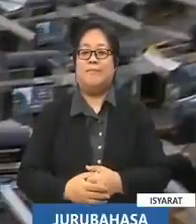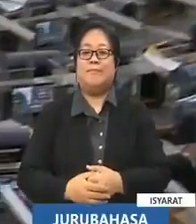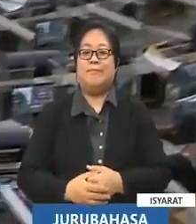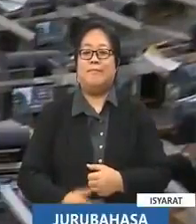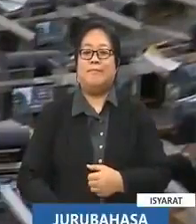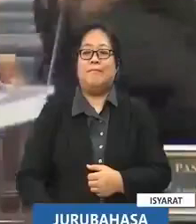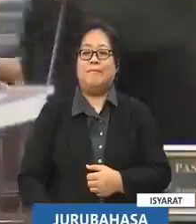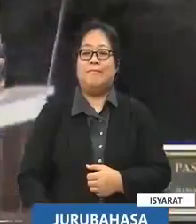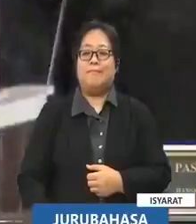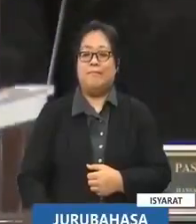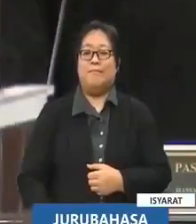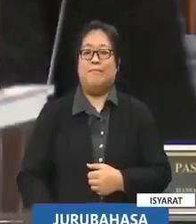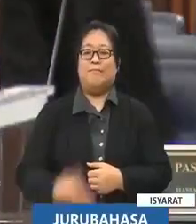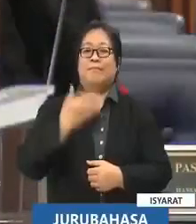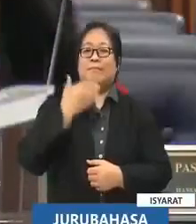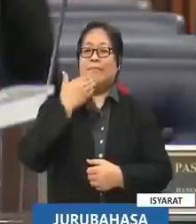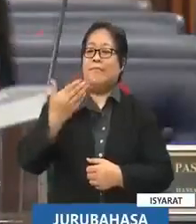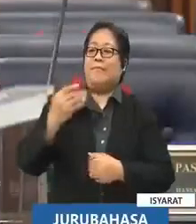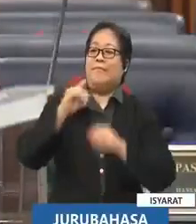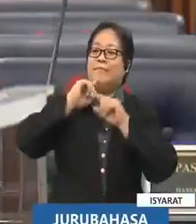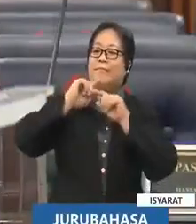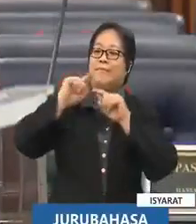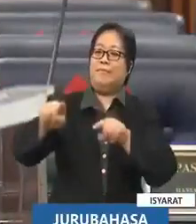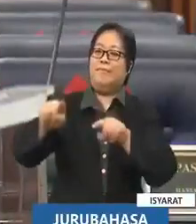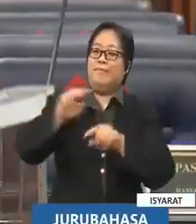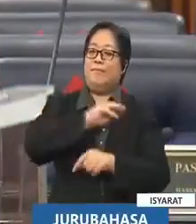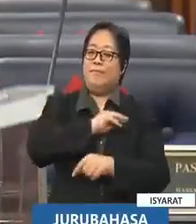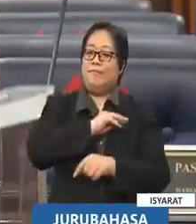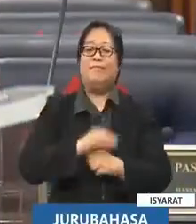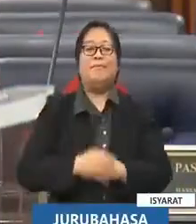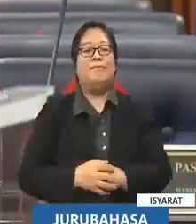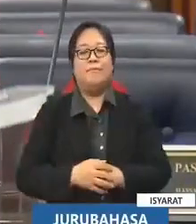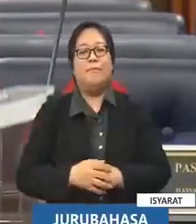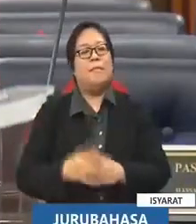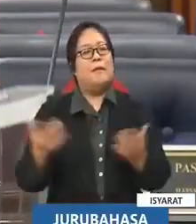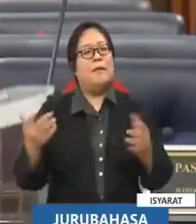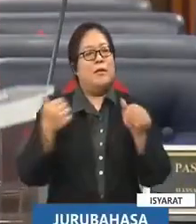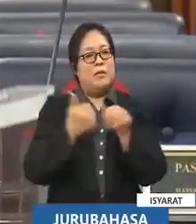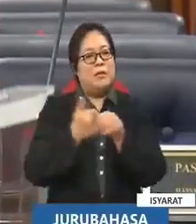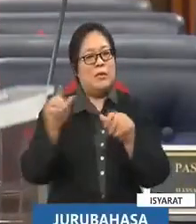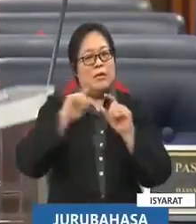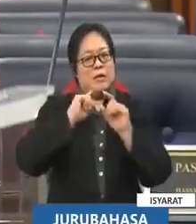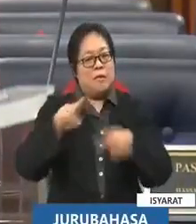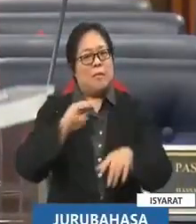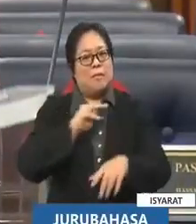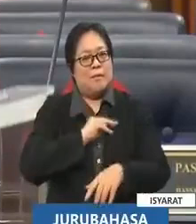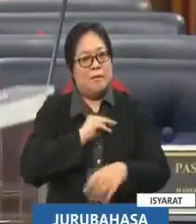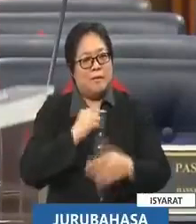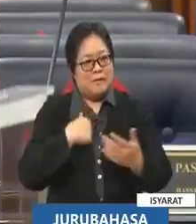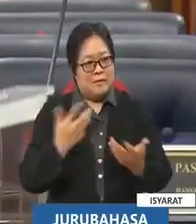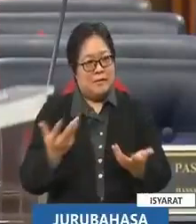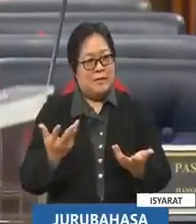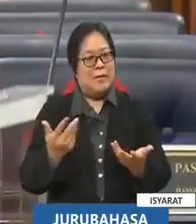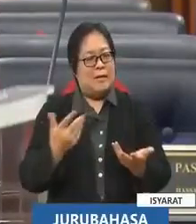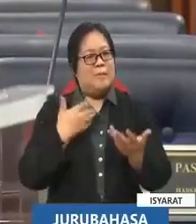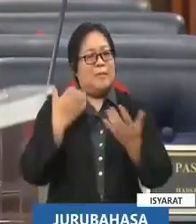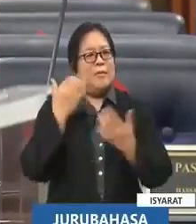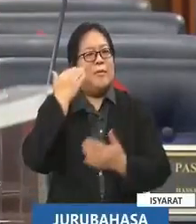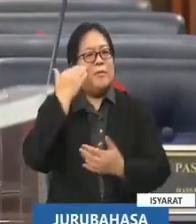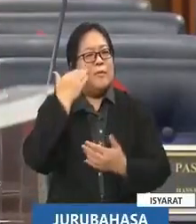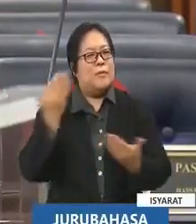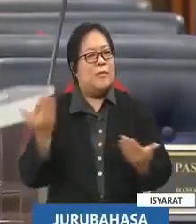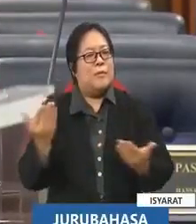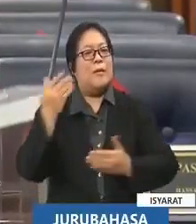Hai yakin kasih kepada jawabannya menteri berdasarkan nya Japan menteri Saya ingin mengetahui